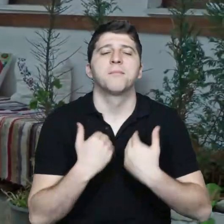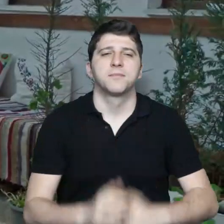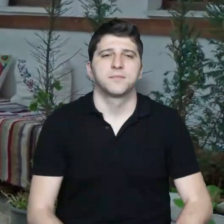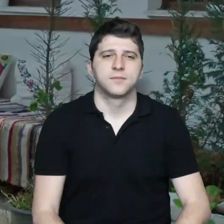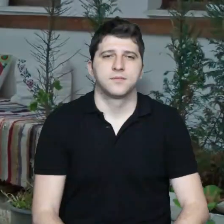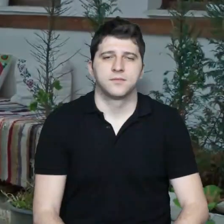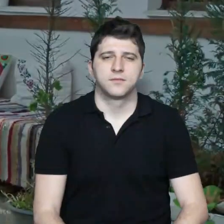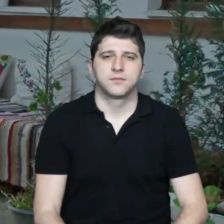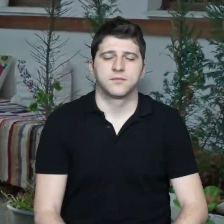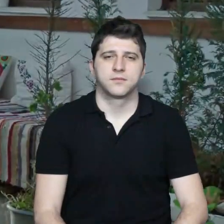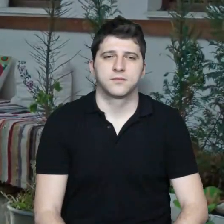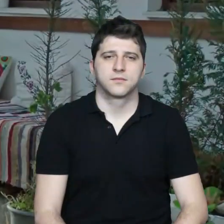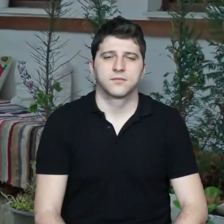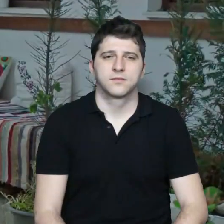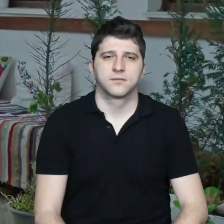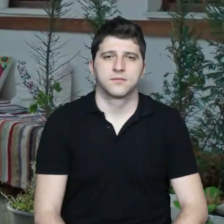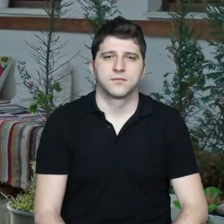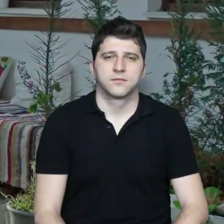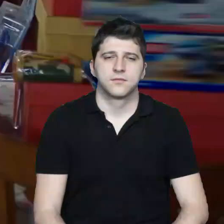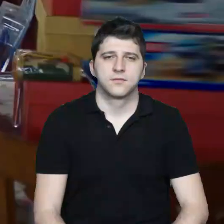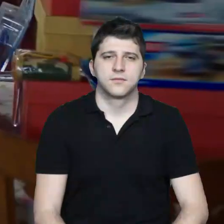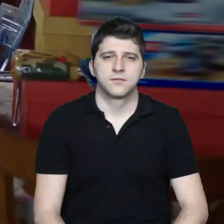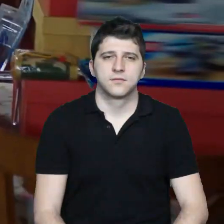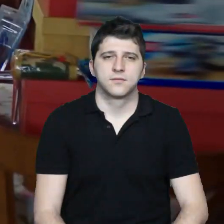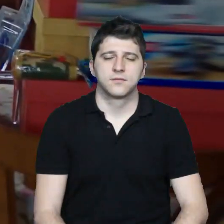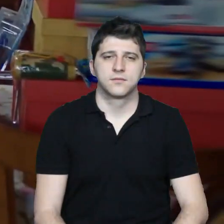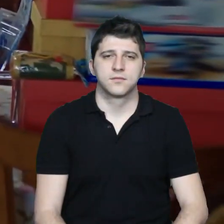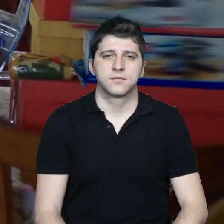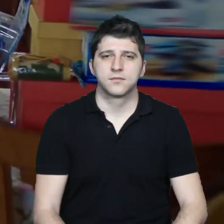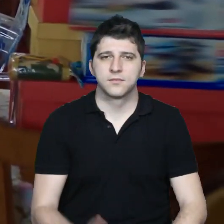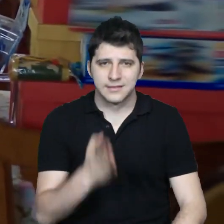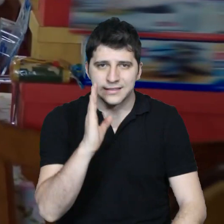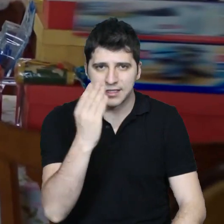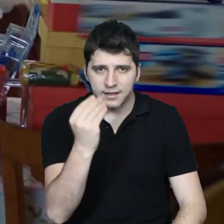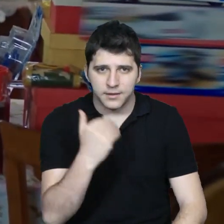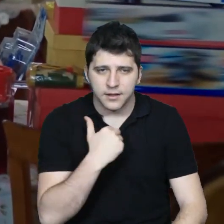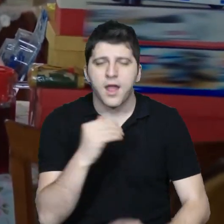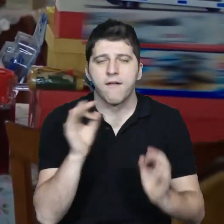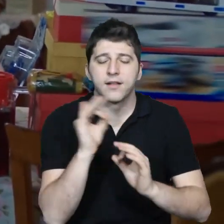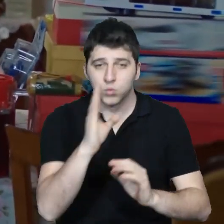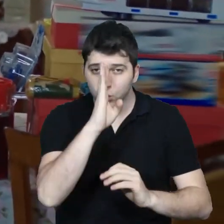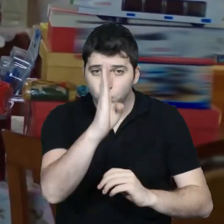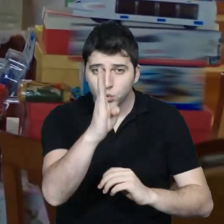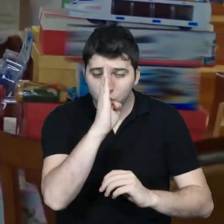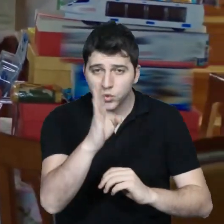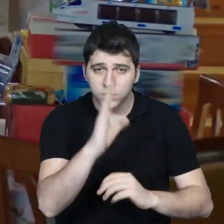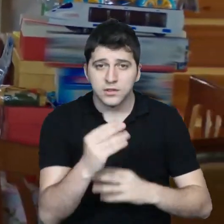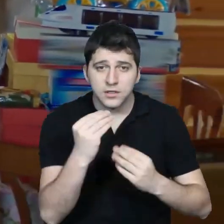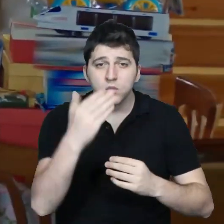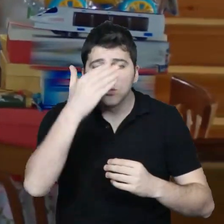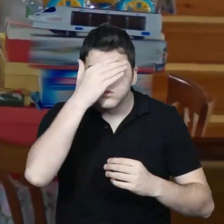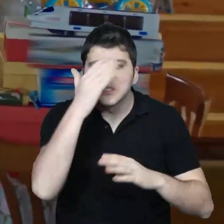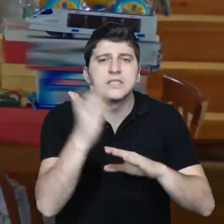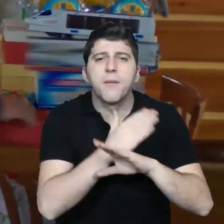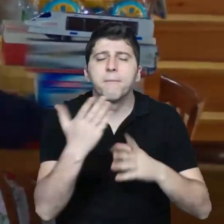Evin önünde beyaz duvara yaslı bir sedir. Üzerinde kırlentler var. İyi gidiyor muyum? Evet. Dümdüz devam. Dümdüz. Niye gözlerimi